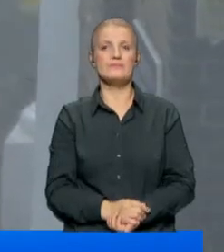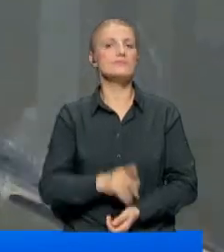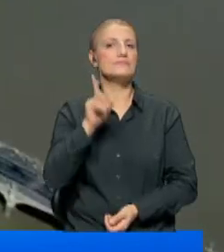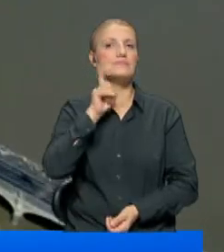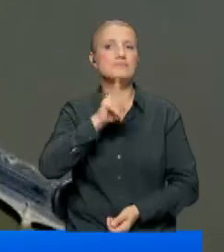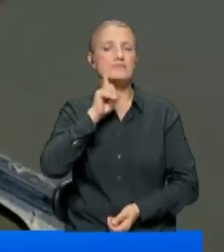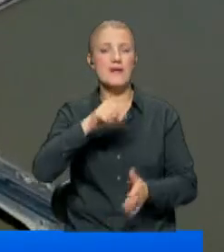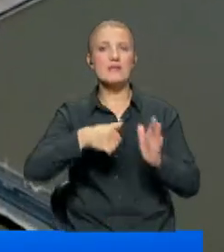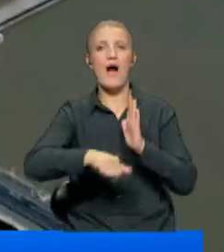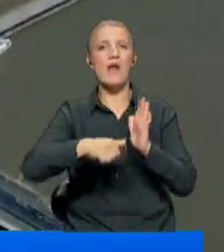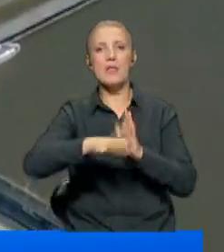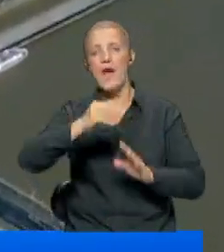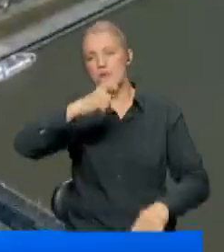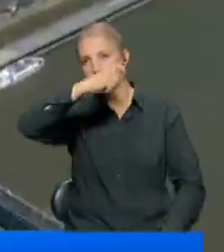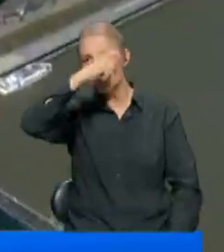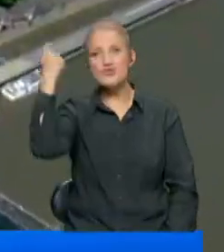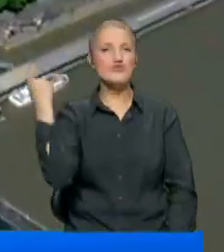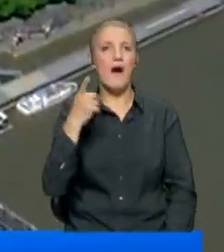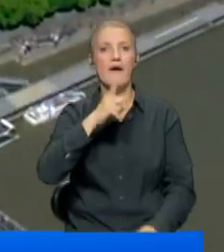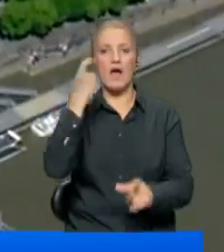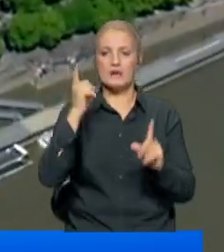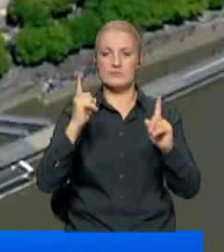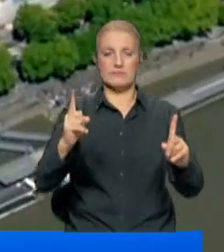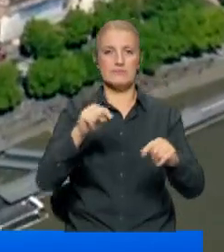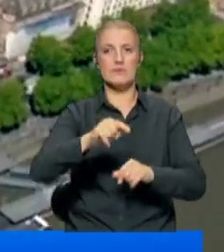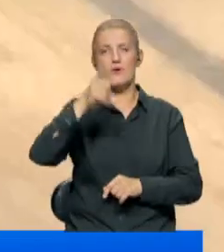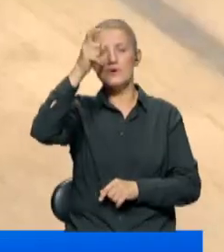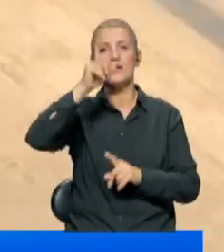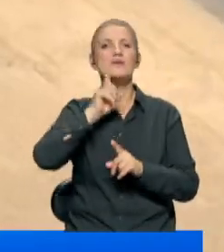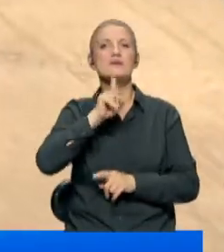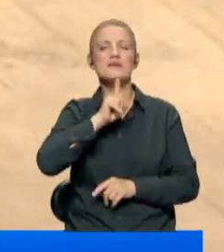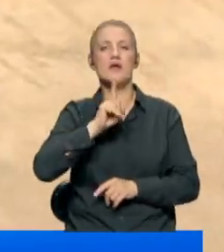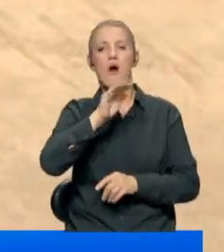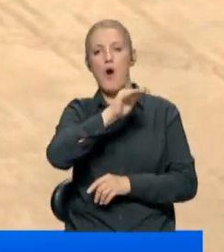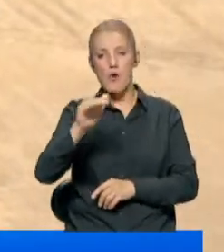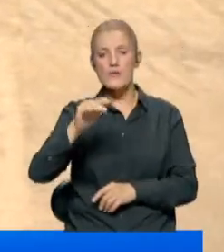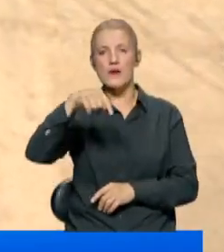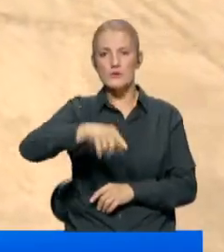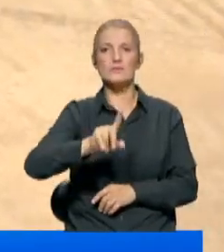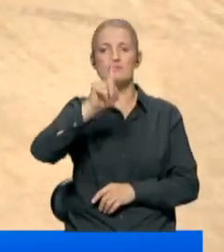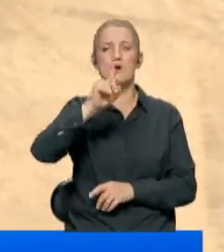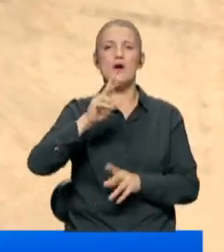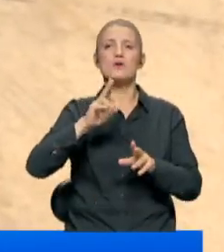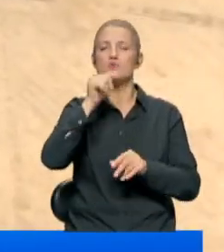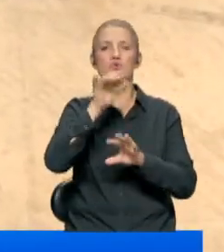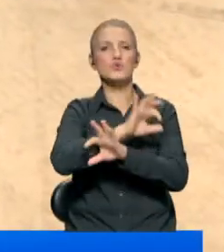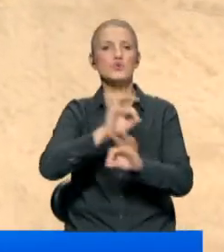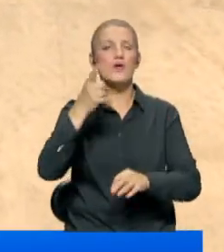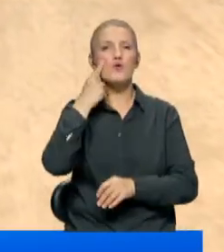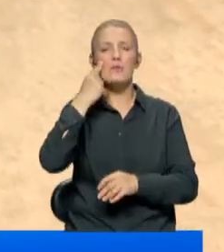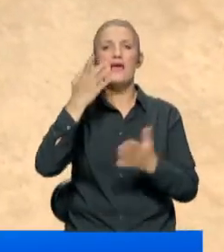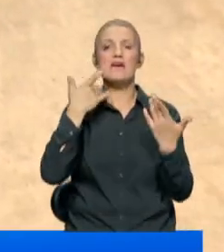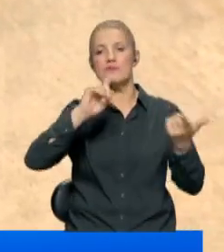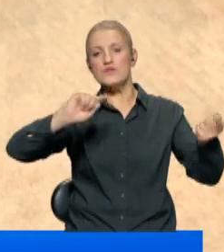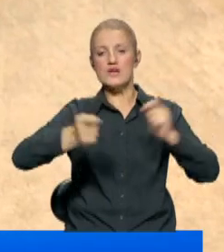bu İngiltere tarihinin en sıcak ve kurak yazılarından birini yaşıyor ülkenin Güney orta ve Doğu bölgelerinde kulaklık ilan edildi hükümet